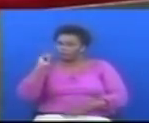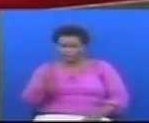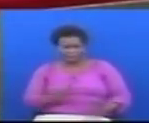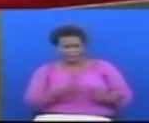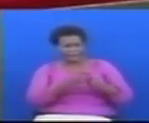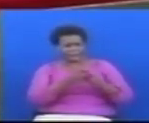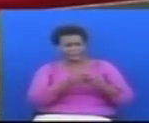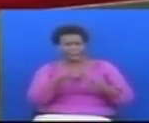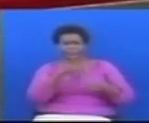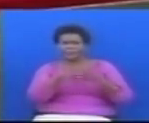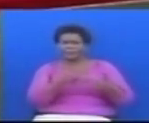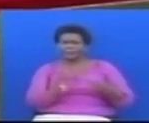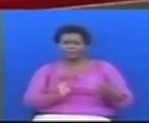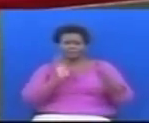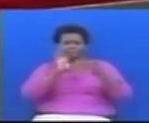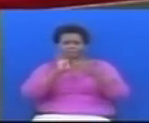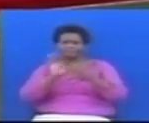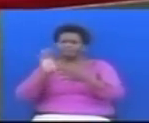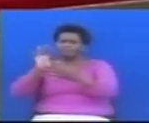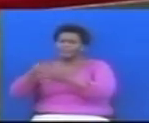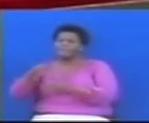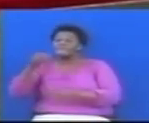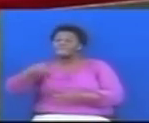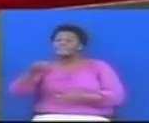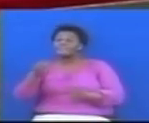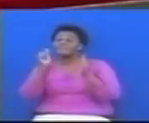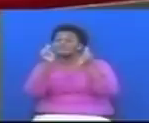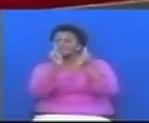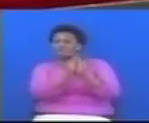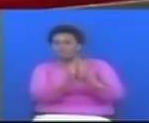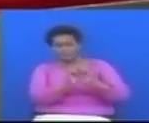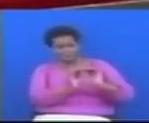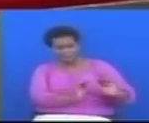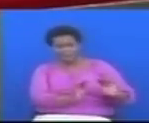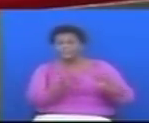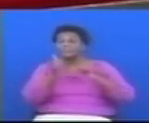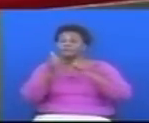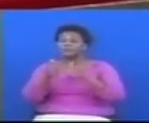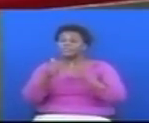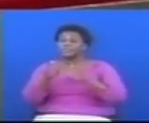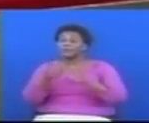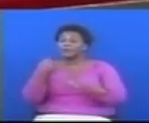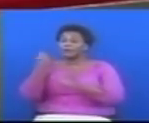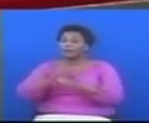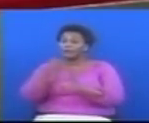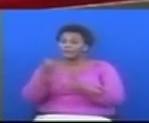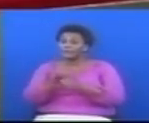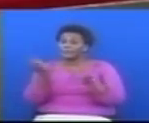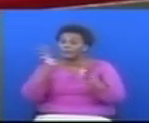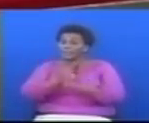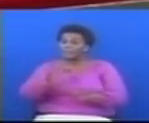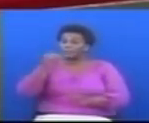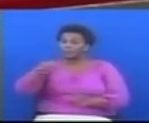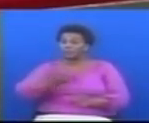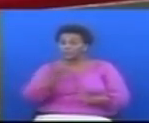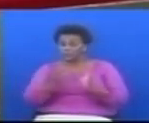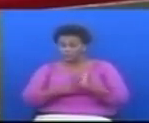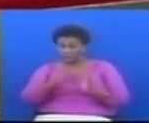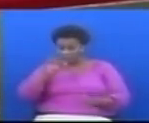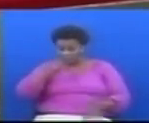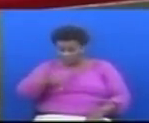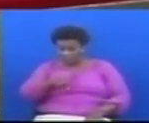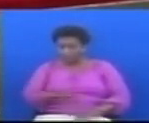kazi ya kuunganisha umeme katika vijiji 10 vilivyobaki, ambapo kazi hiyo itakamilika ifikapo mwezi Juni 2019. Mheshimiwa Naibu